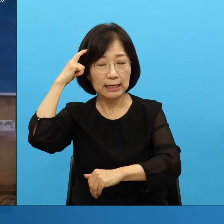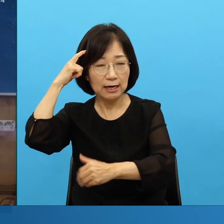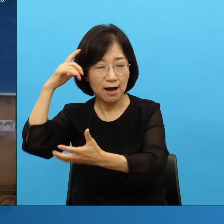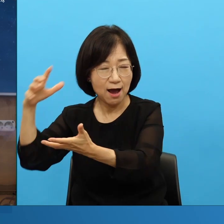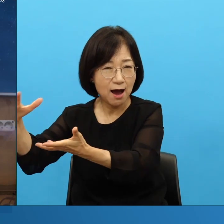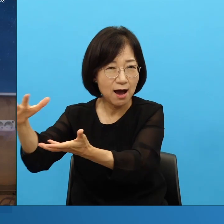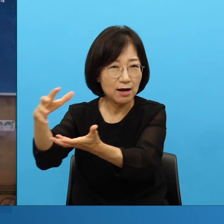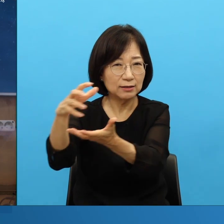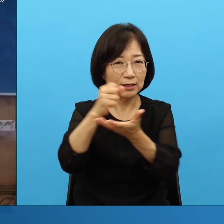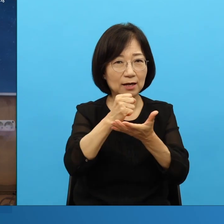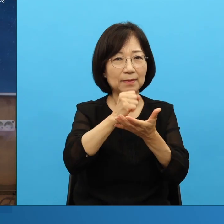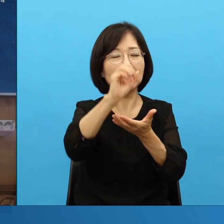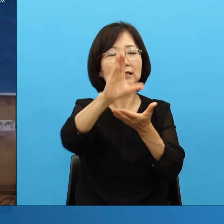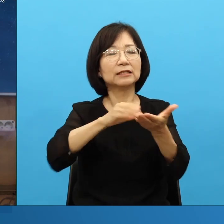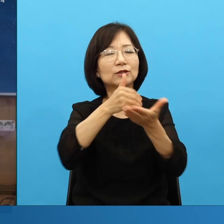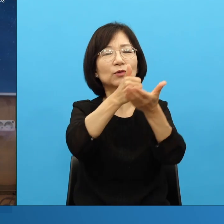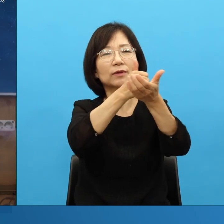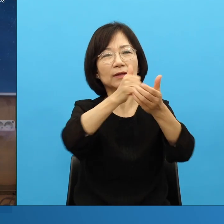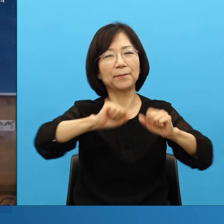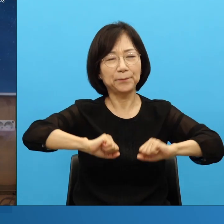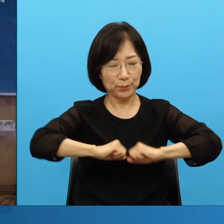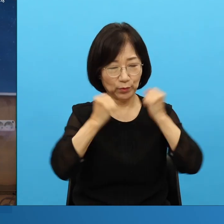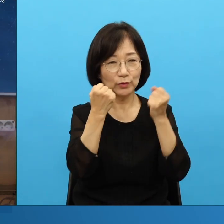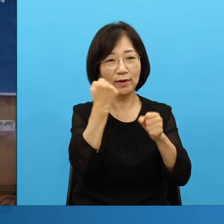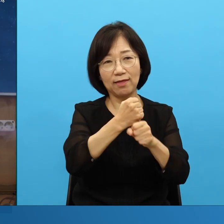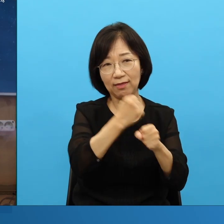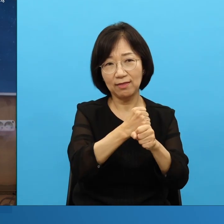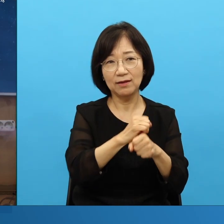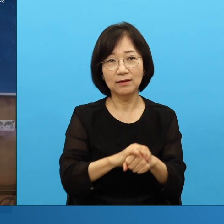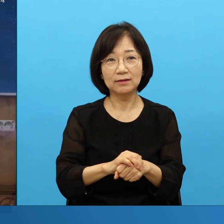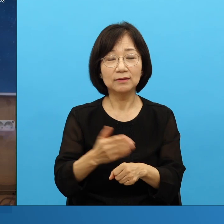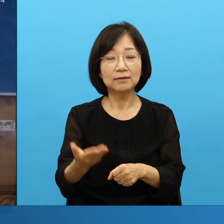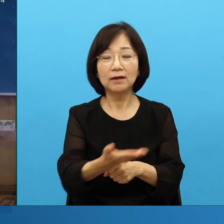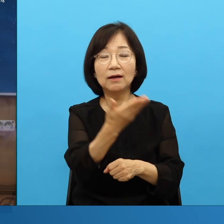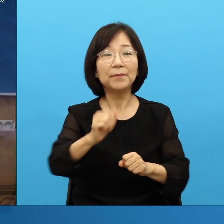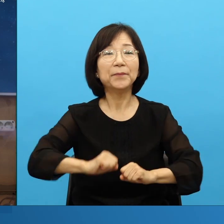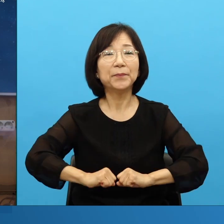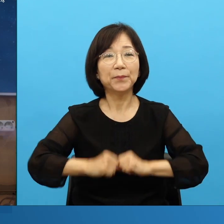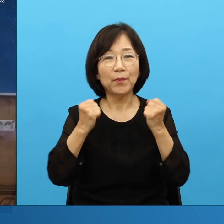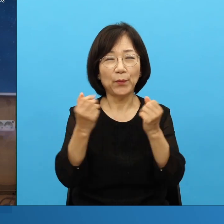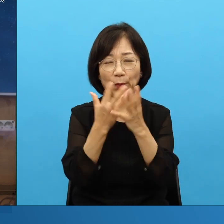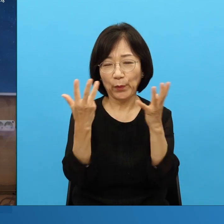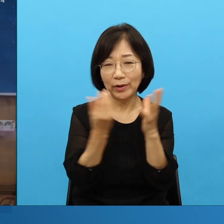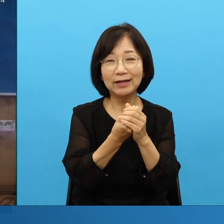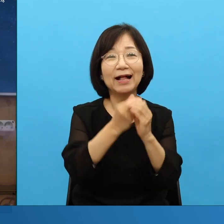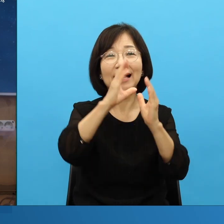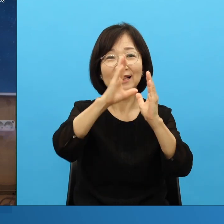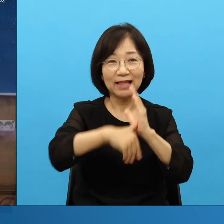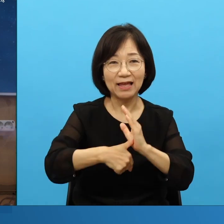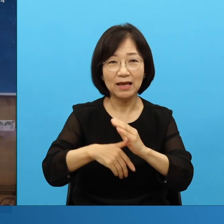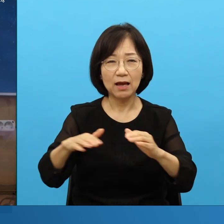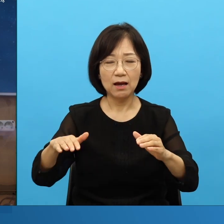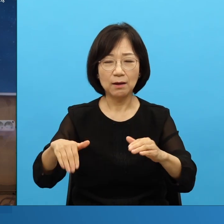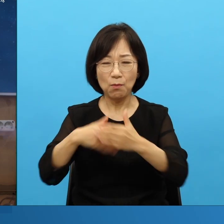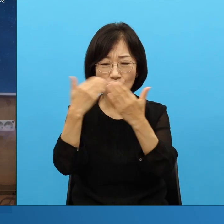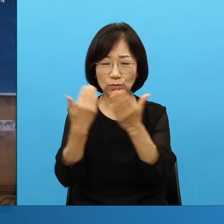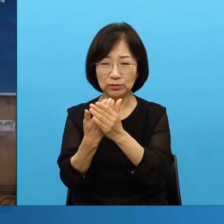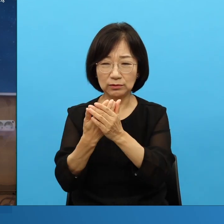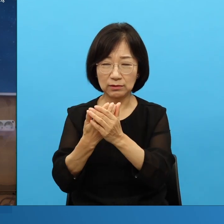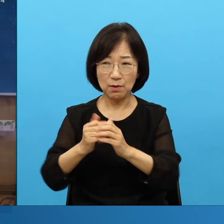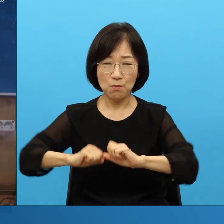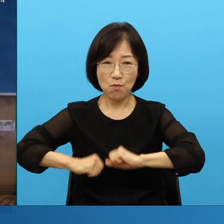사로잡아 그리스도에게 복종하게 하니 너희의 복종이 온전하게 될 때에 모든 복종하지 않은